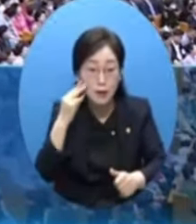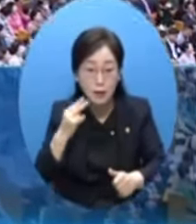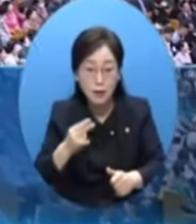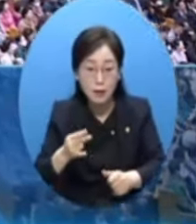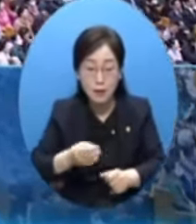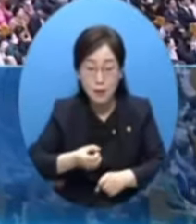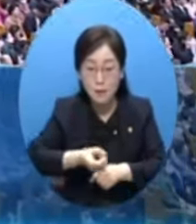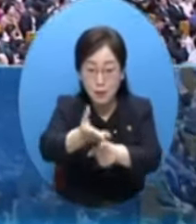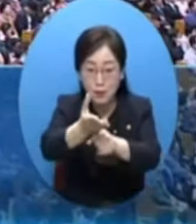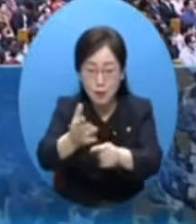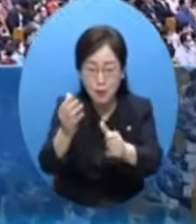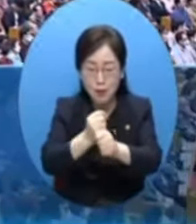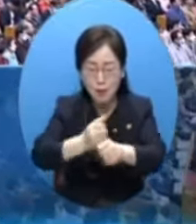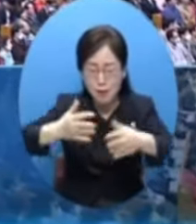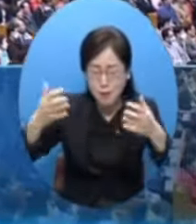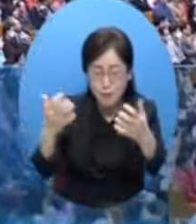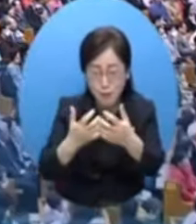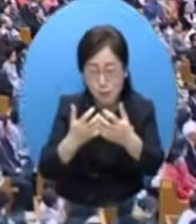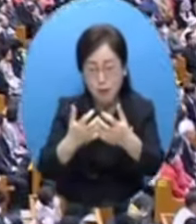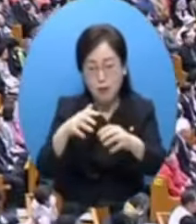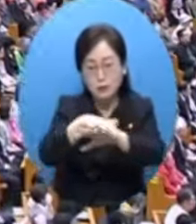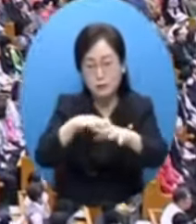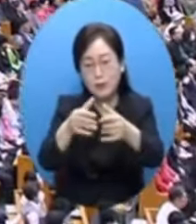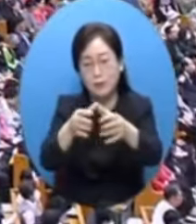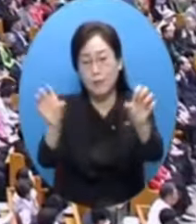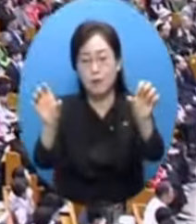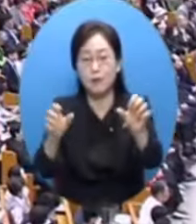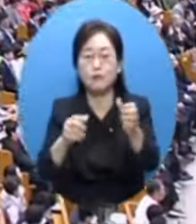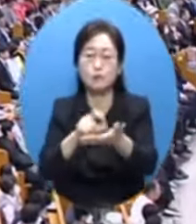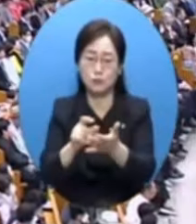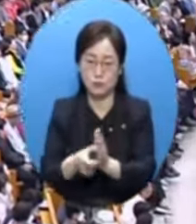많아 그물이 찢어지는지라.